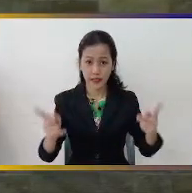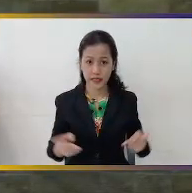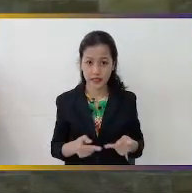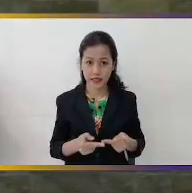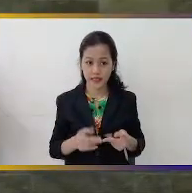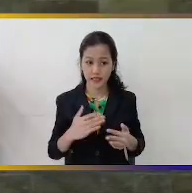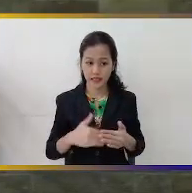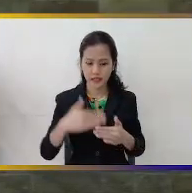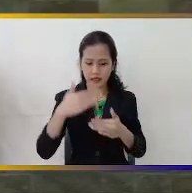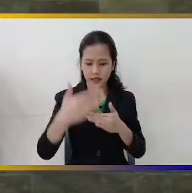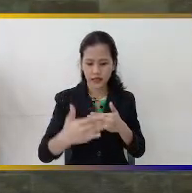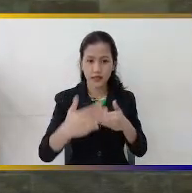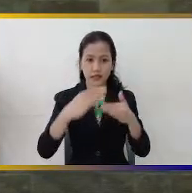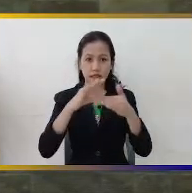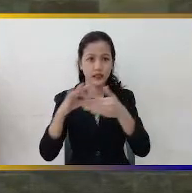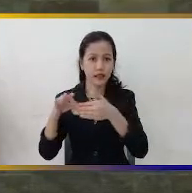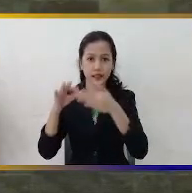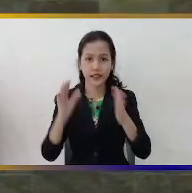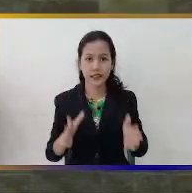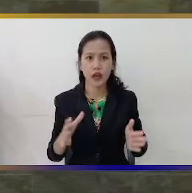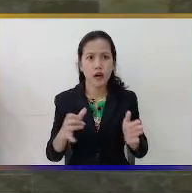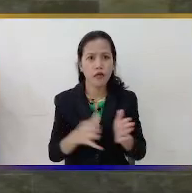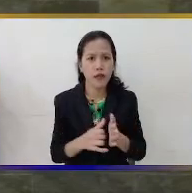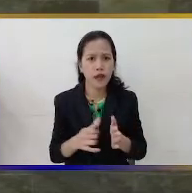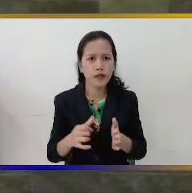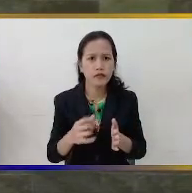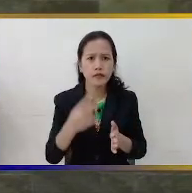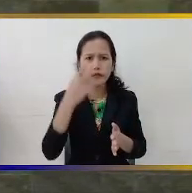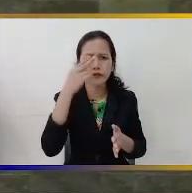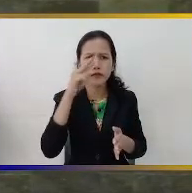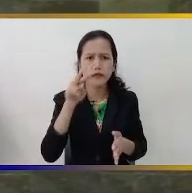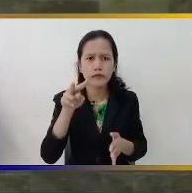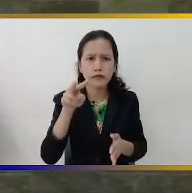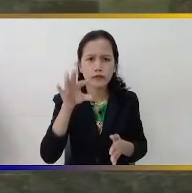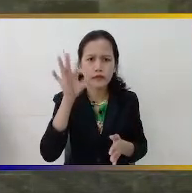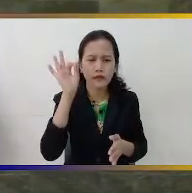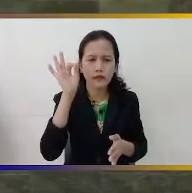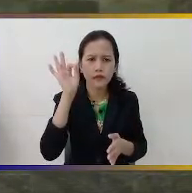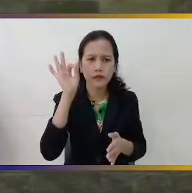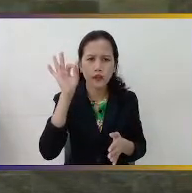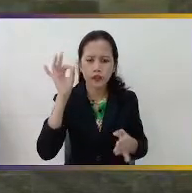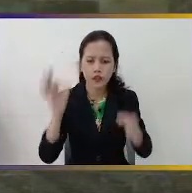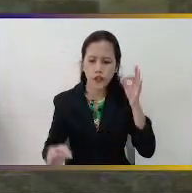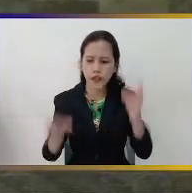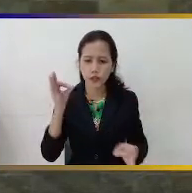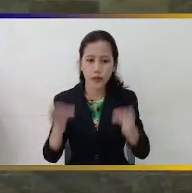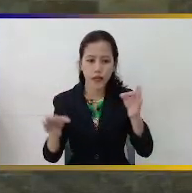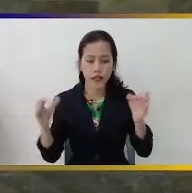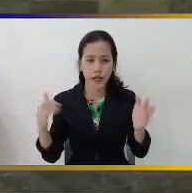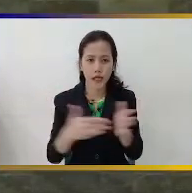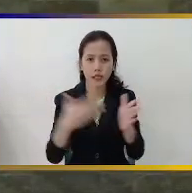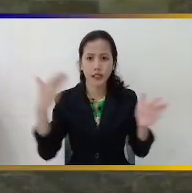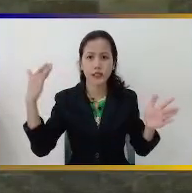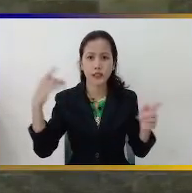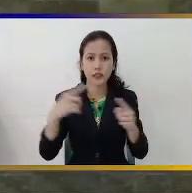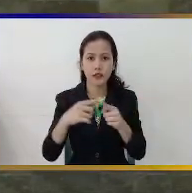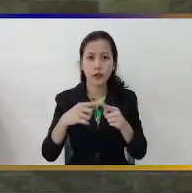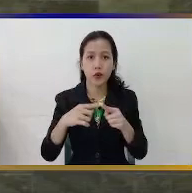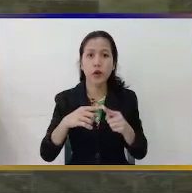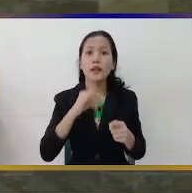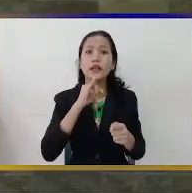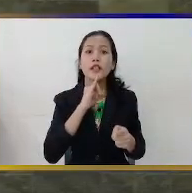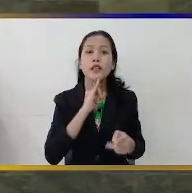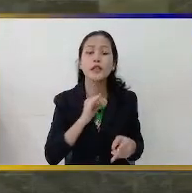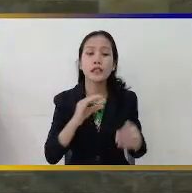ay makikita nyo naman dyan is judgment against Israel's leaders. Okay, so sabi ko nga po sa inyo,